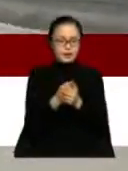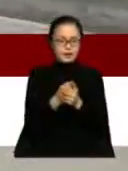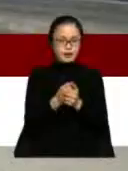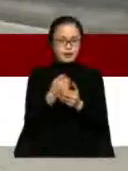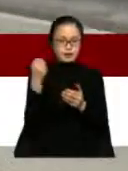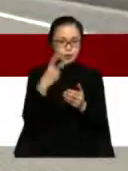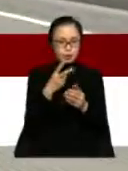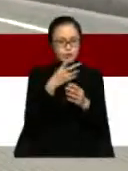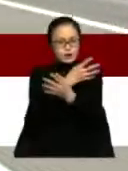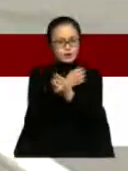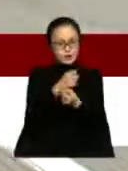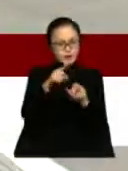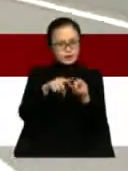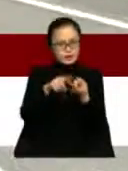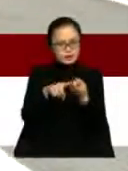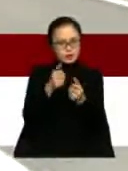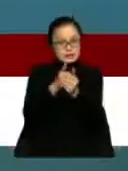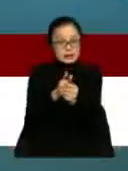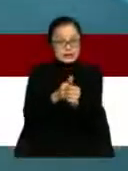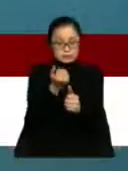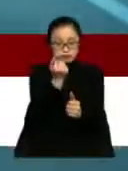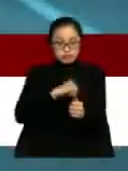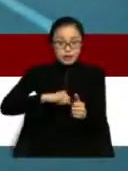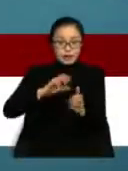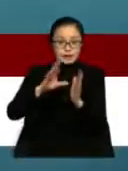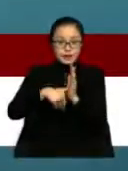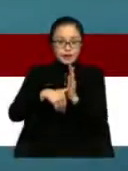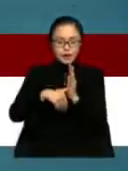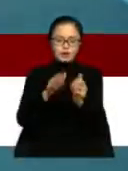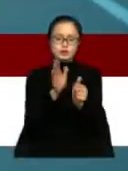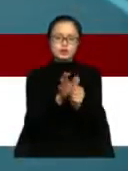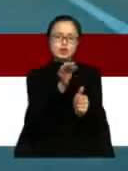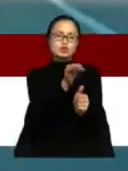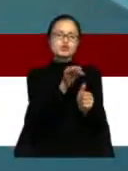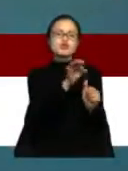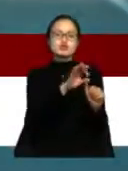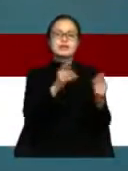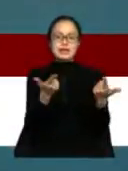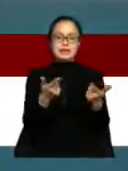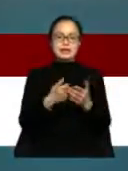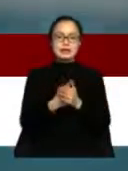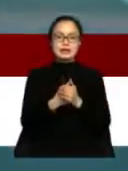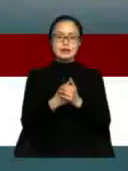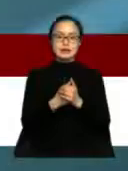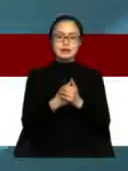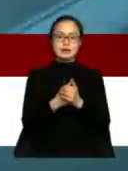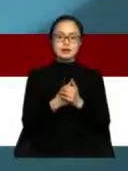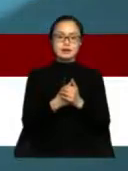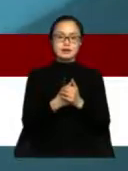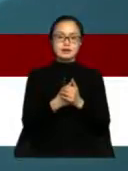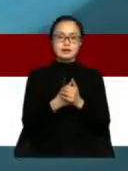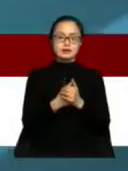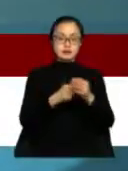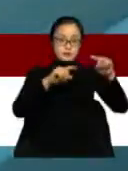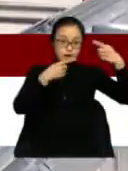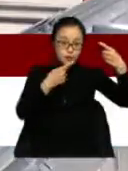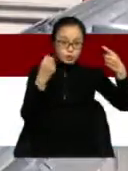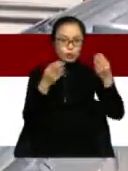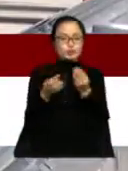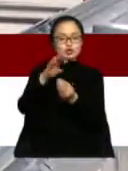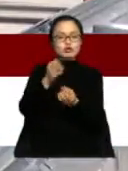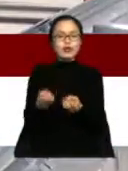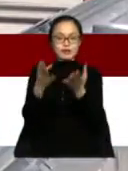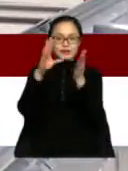요구에 따르지 않으면 정보는 재정 지원금을 지급하지 않을 수 있습니다 설과 추석 등 명절에는